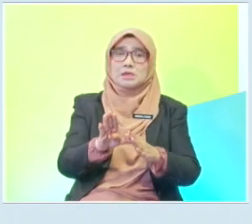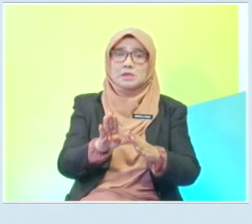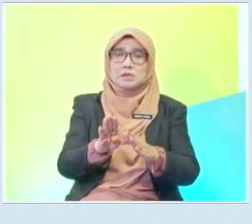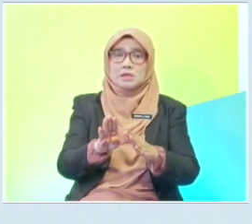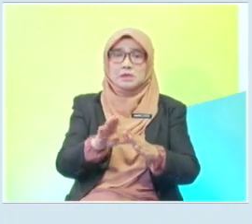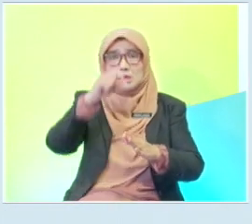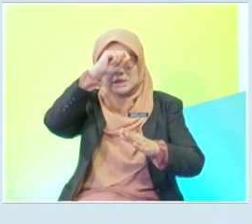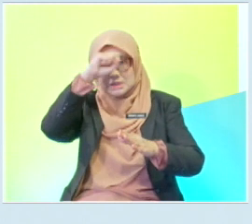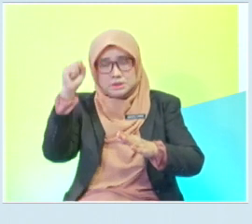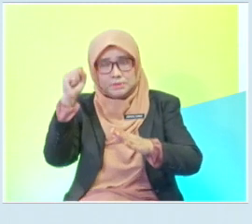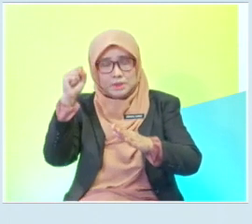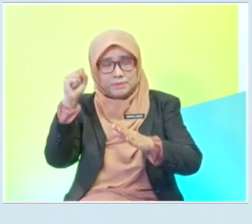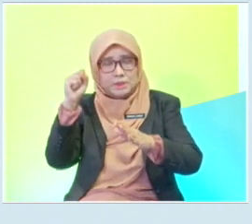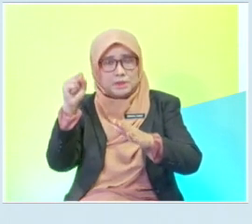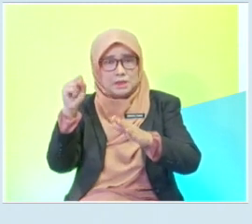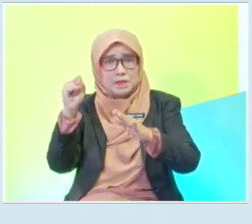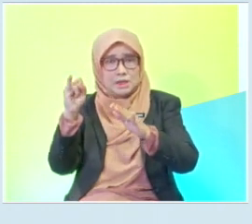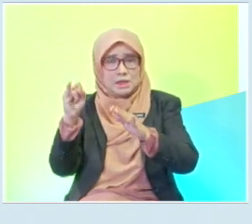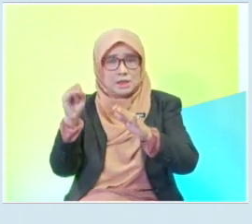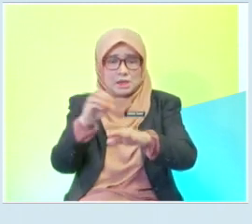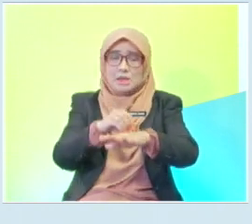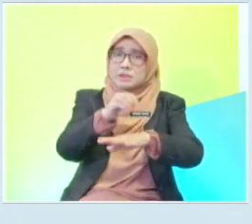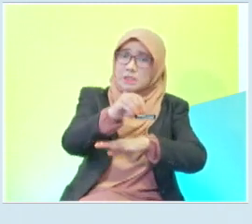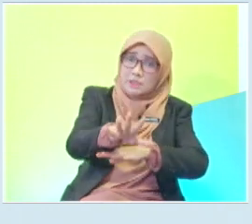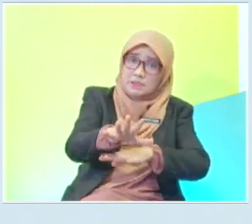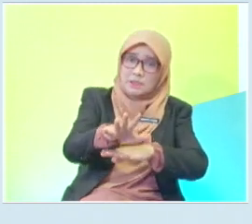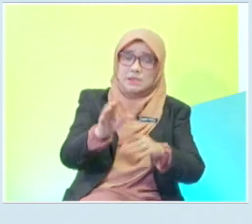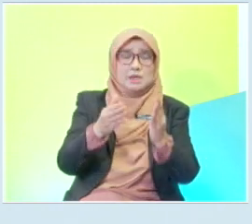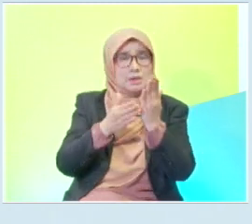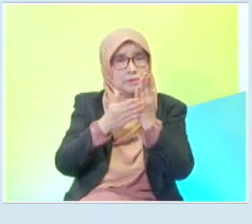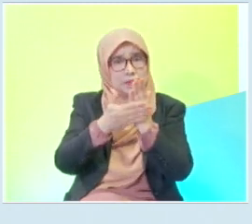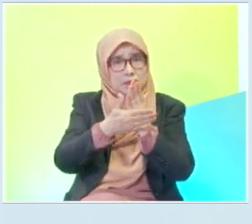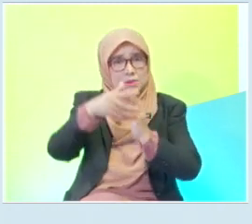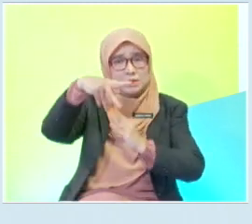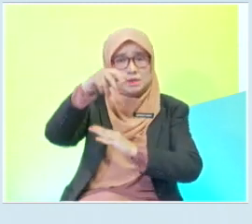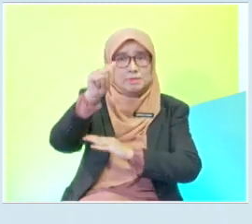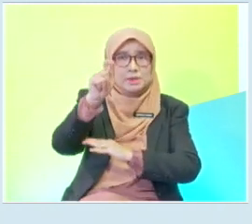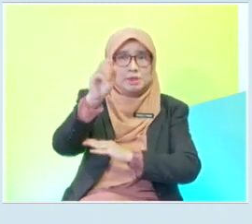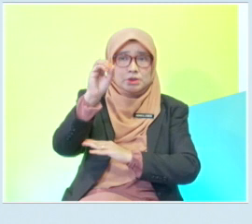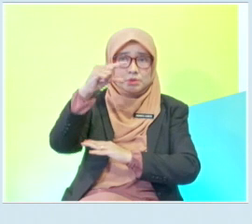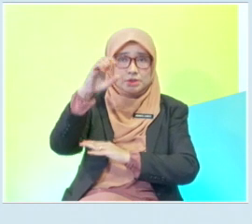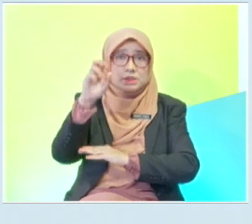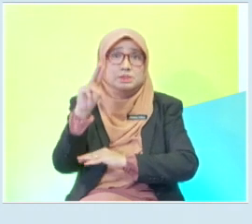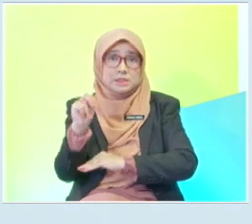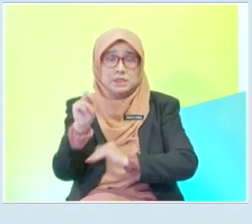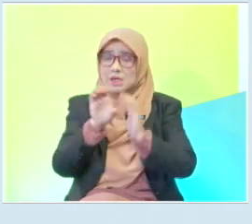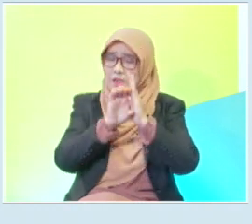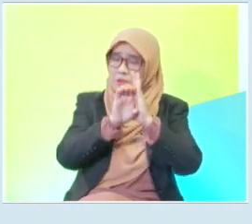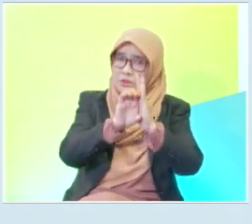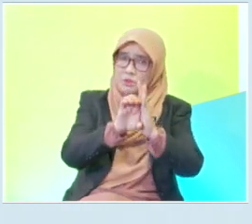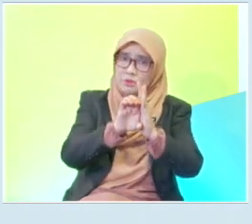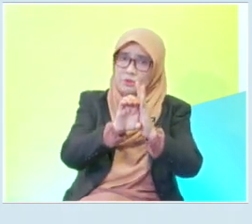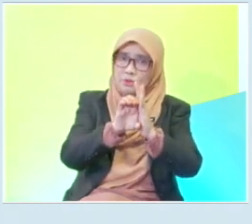jangkitan daripada patogen secara langsung atau melalui medium dan juga vektor. Contoh bagi penyakit berjangkit ialah